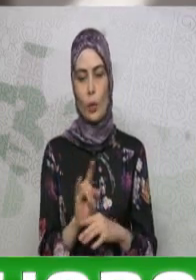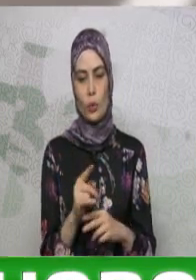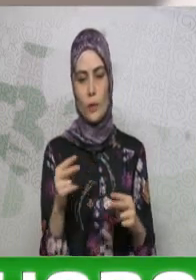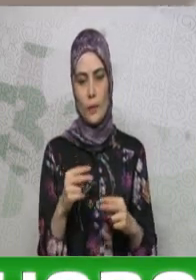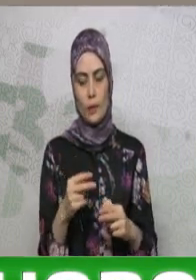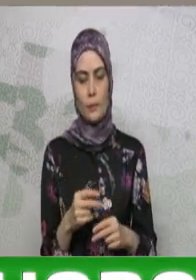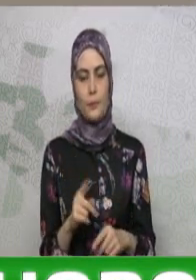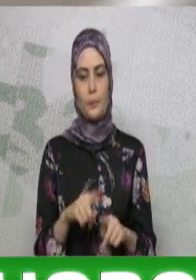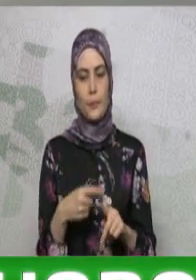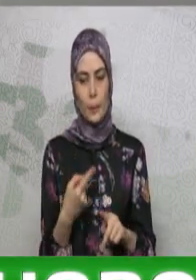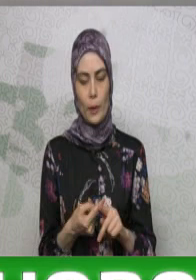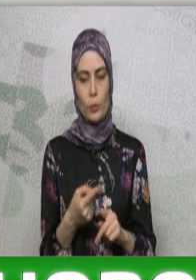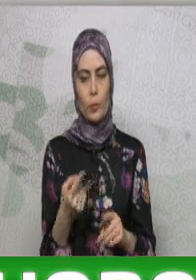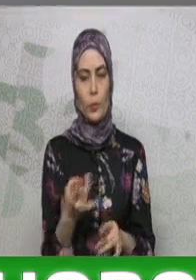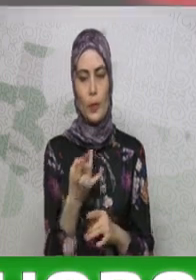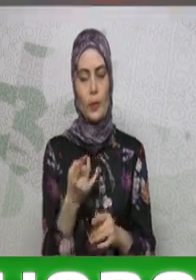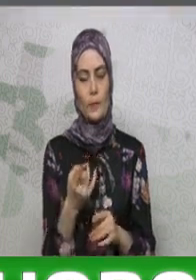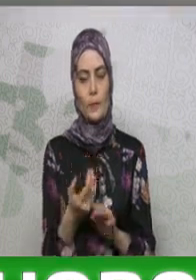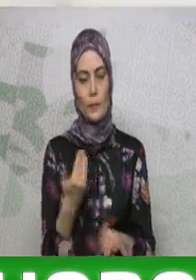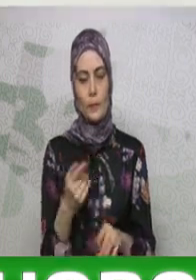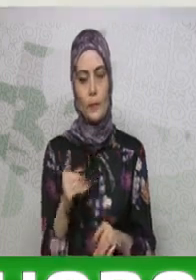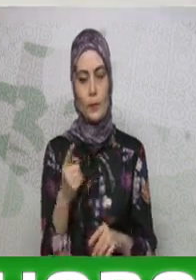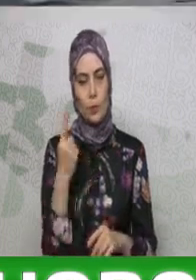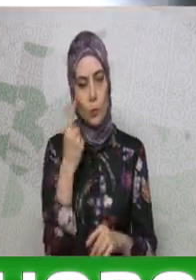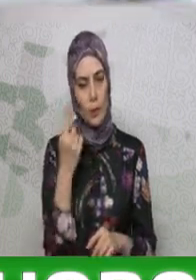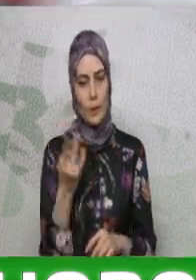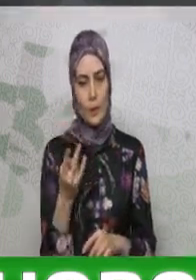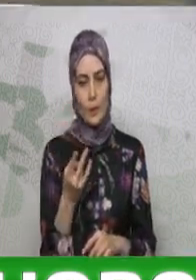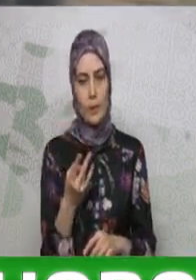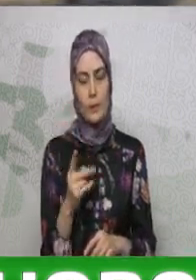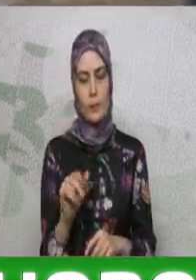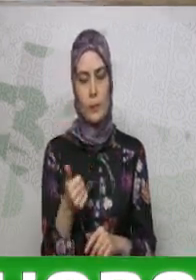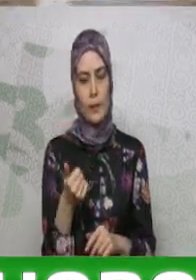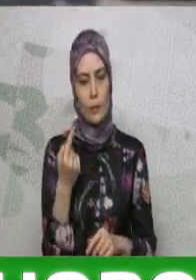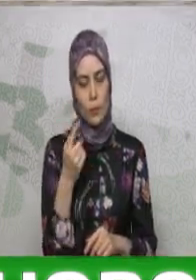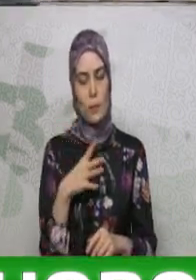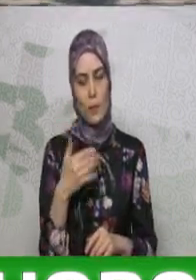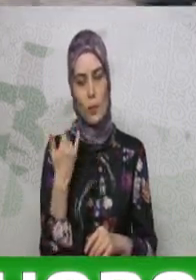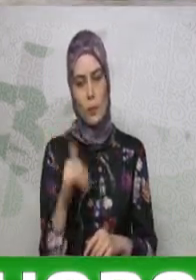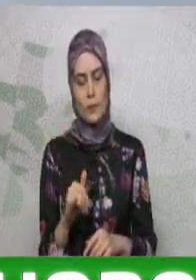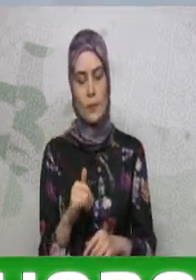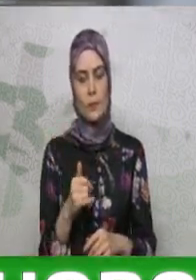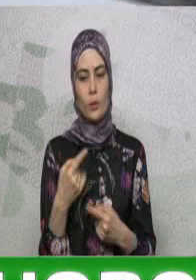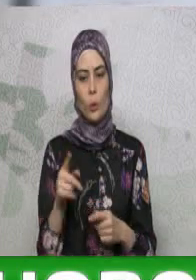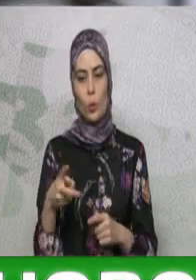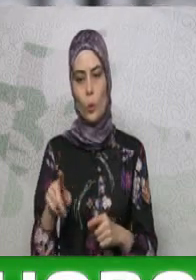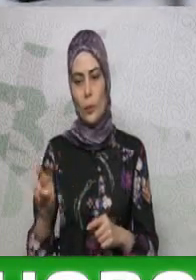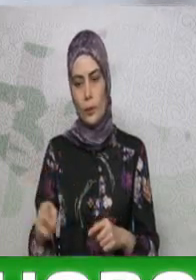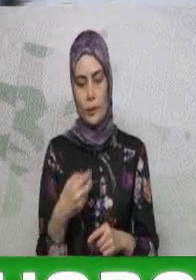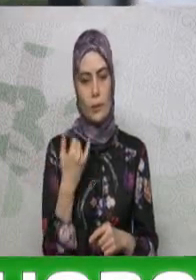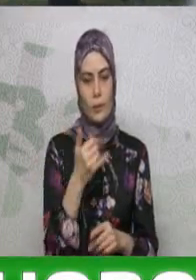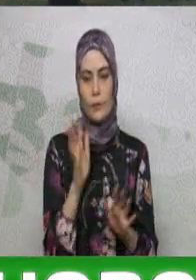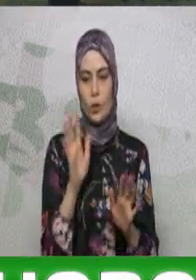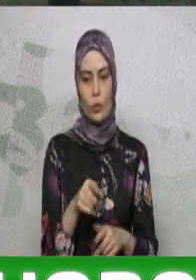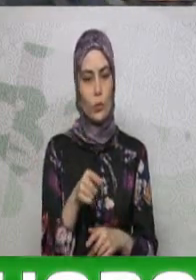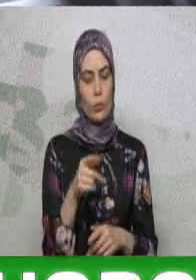взрыва. Поэтому прежде чем идти на такой шаг, стоит несколько раз подумать. С какого бы постороннего номера или телефона вы ни звонили, все